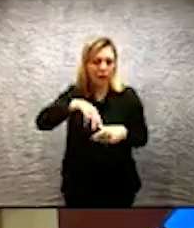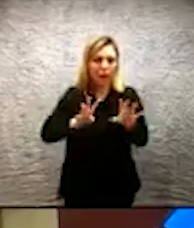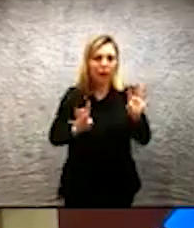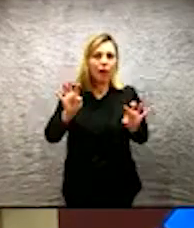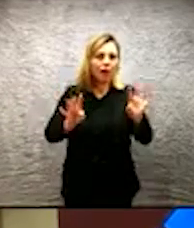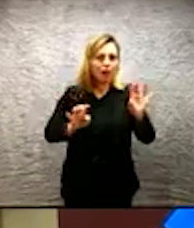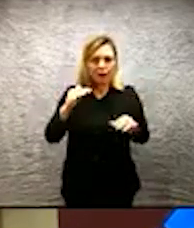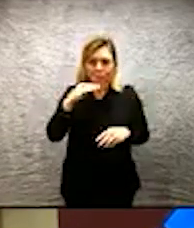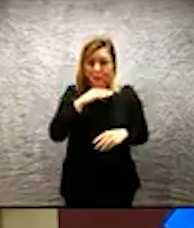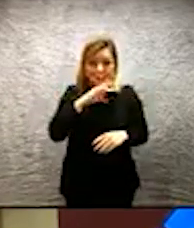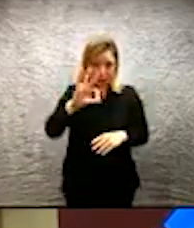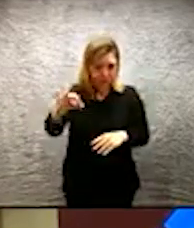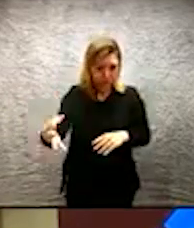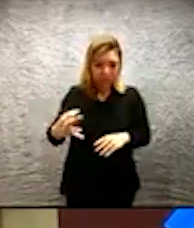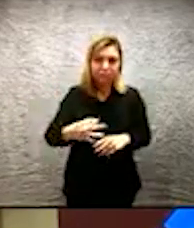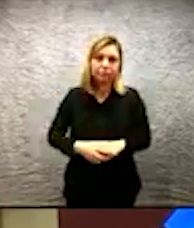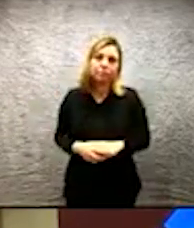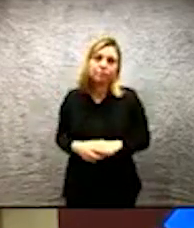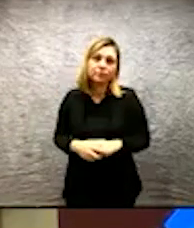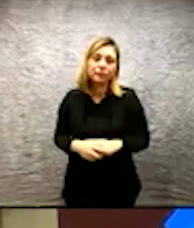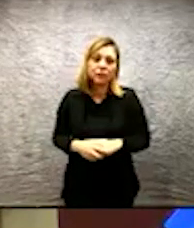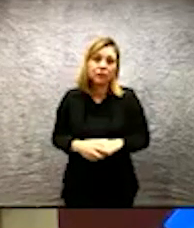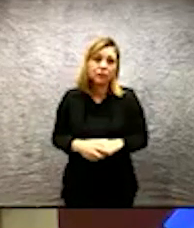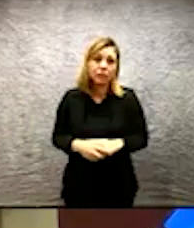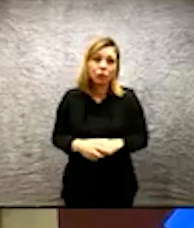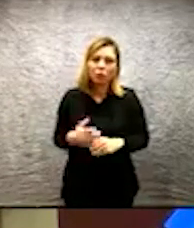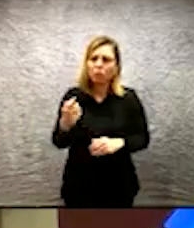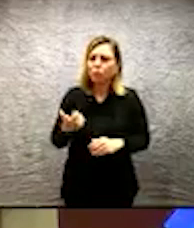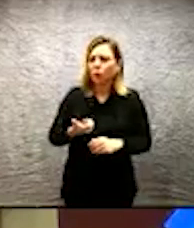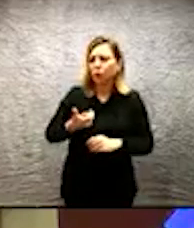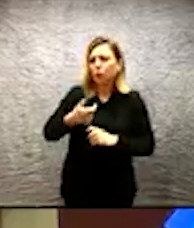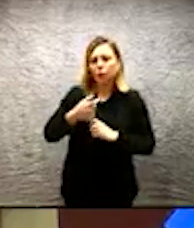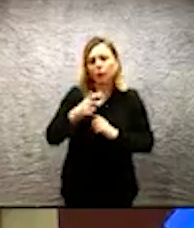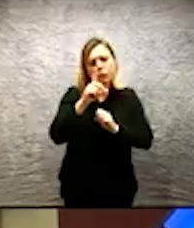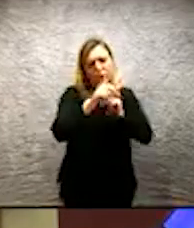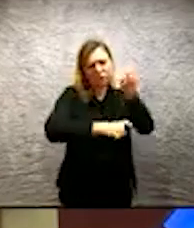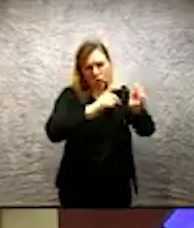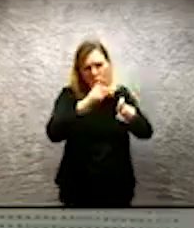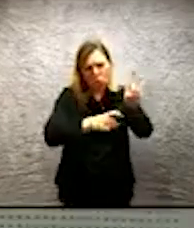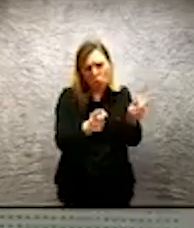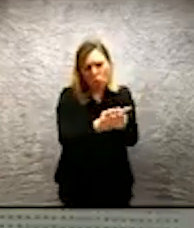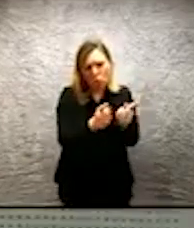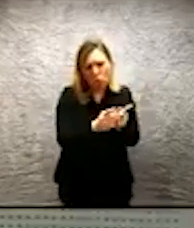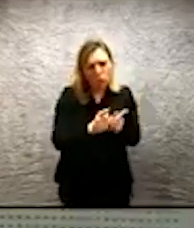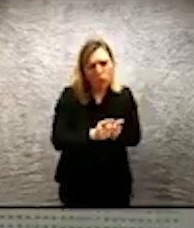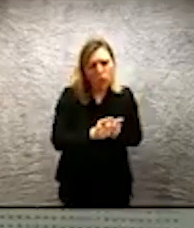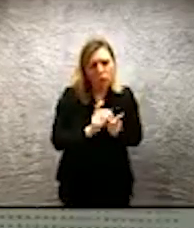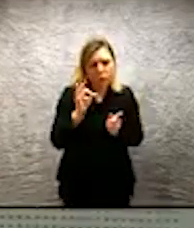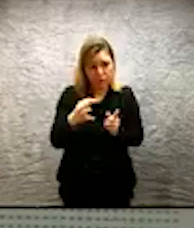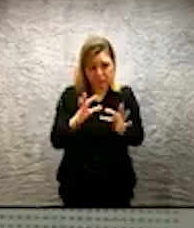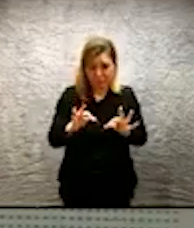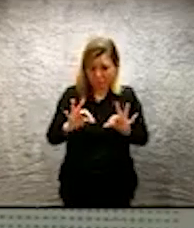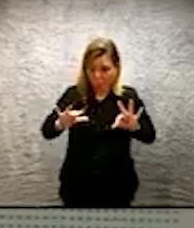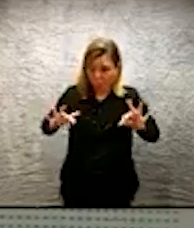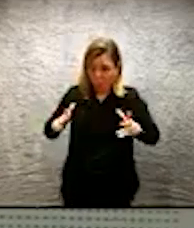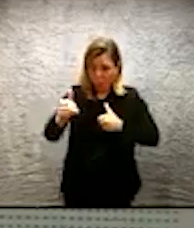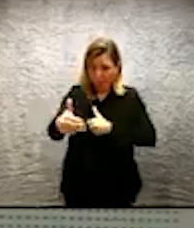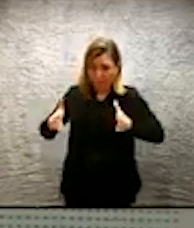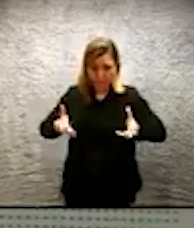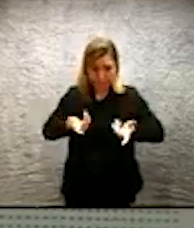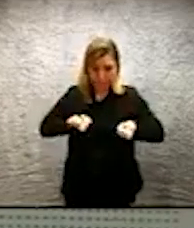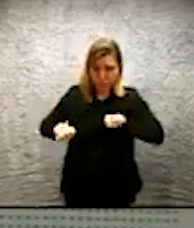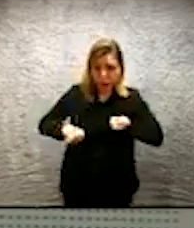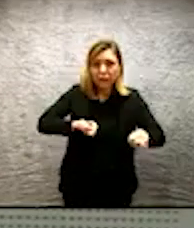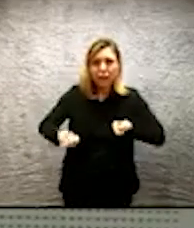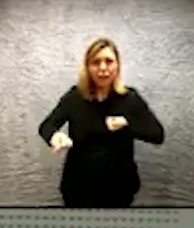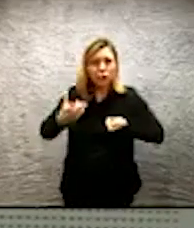territoire de notre commune. Quelques petites questions assez rapides, notamment sur l'encadrement. Si j'ai bien